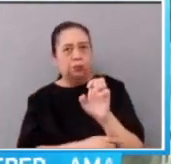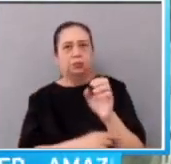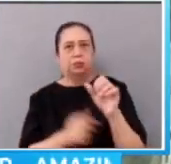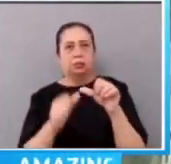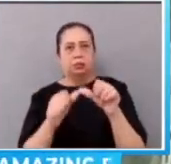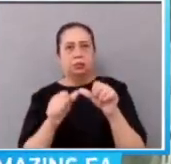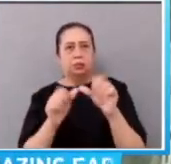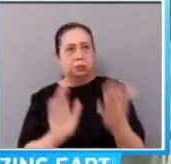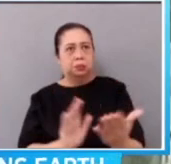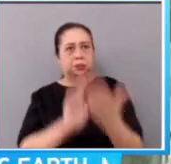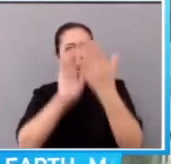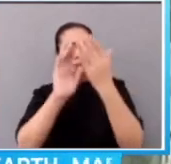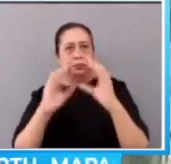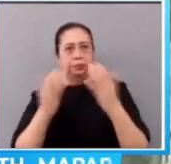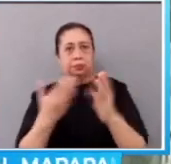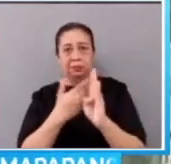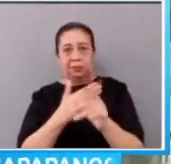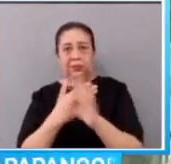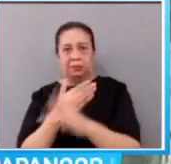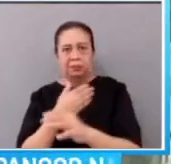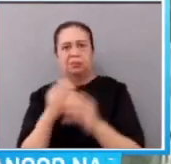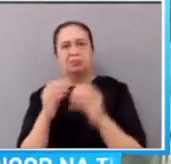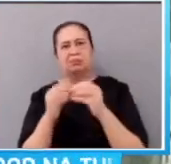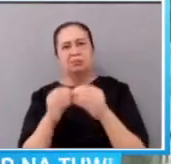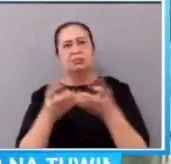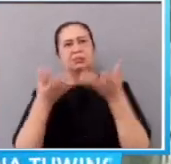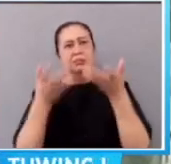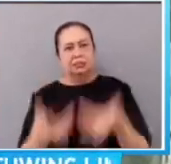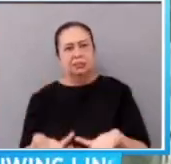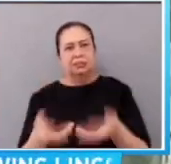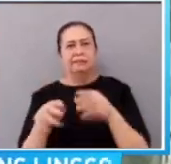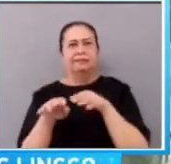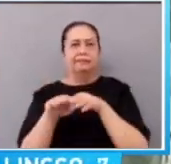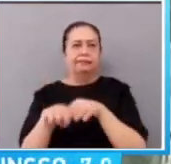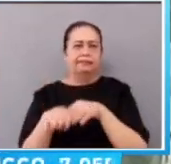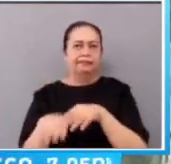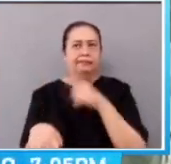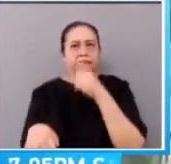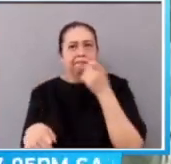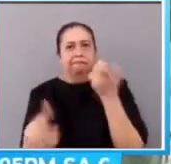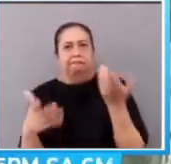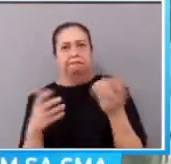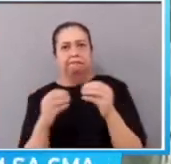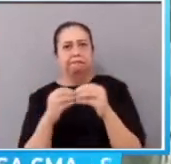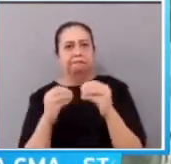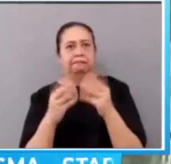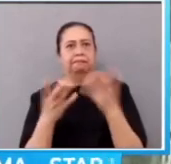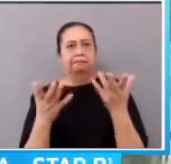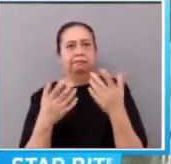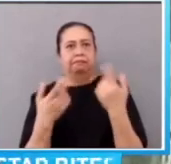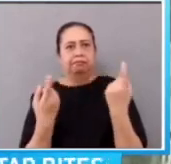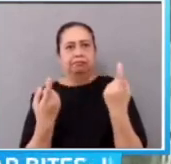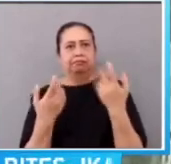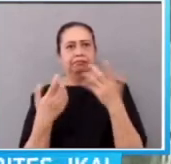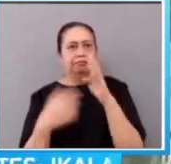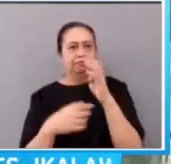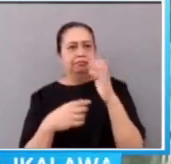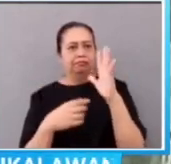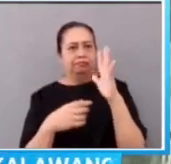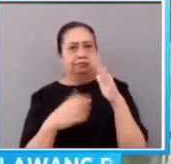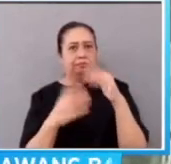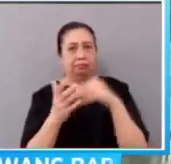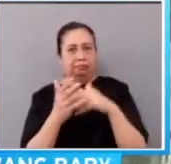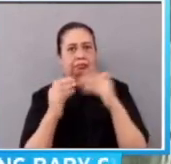face-to-face classes, ay mas bibigat na po yung daloy ng traffic dahil po mabibreach na po yung 405,000